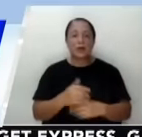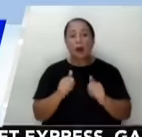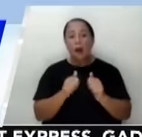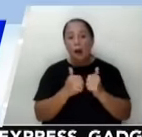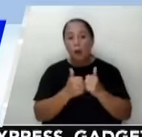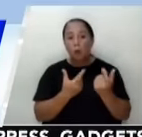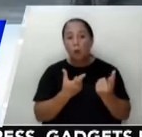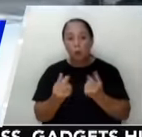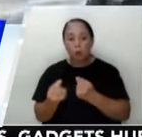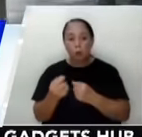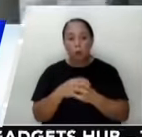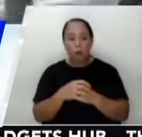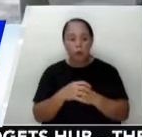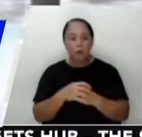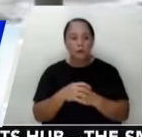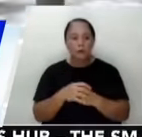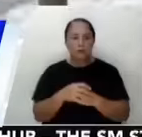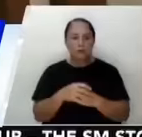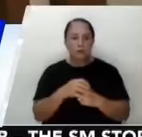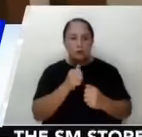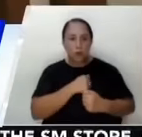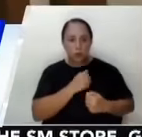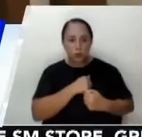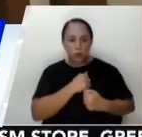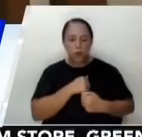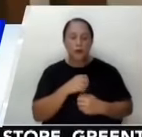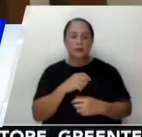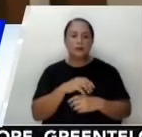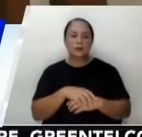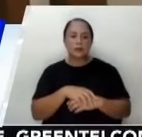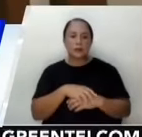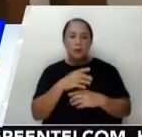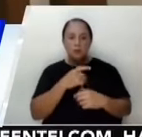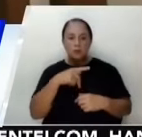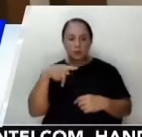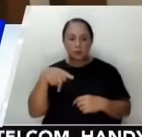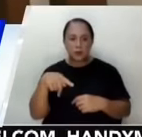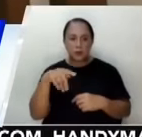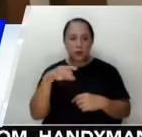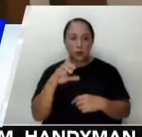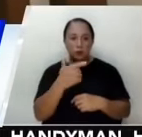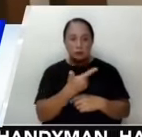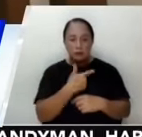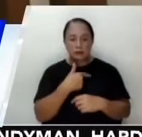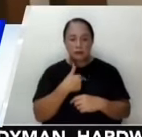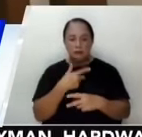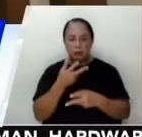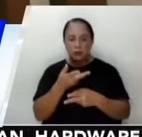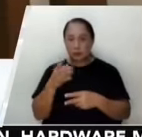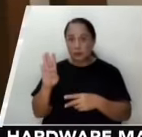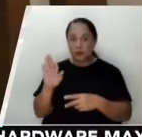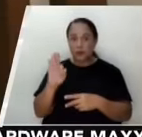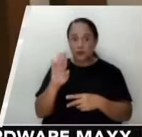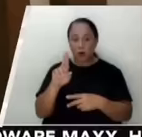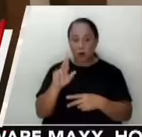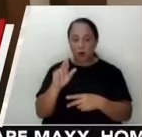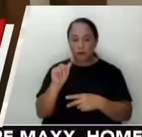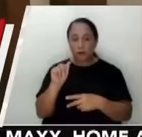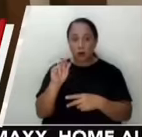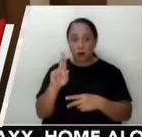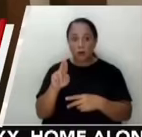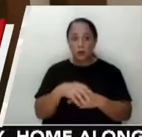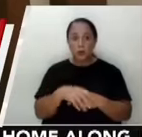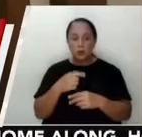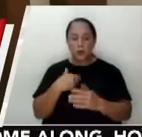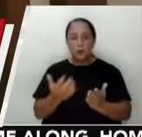Forces of the Philippines, the Philippine Coast Guard, or even the Bureau of Fisheries and Aquatic Resources. We also take recommendations